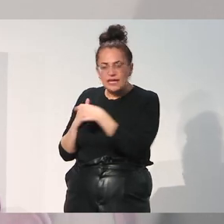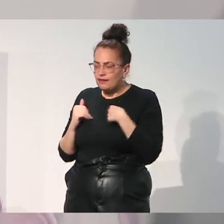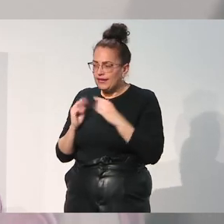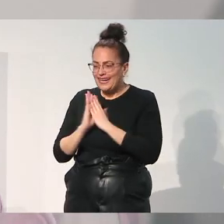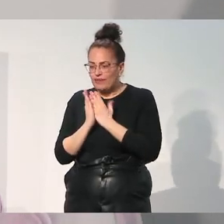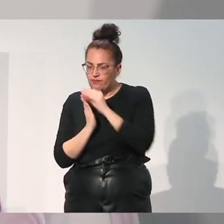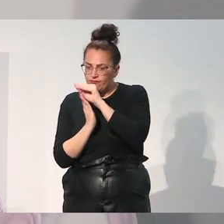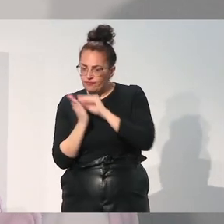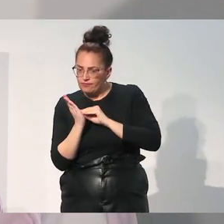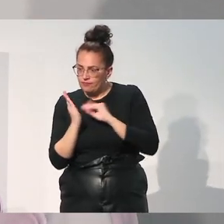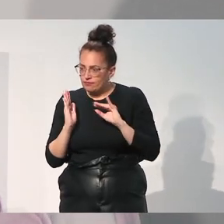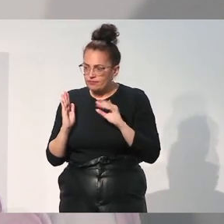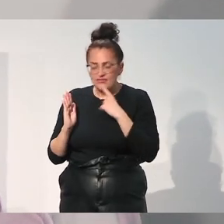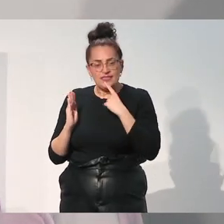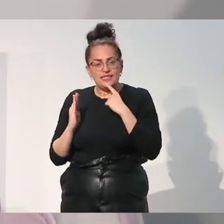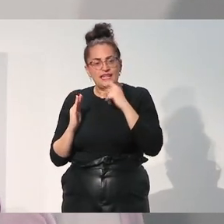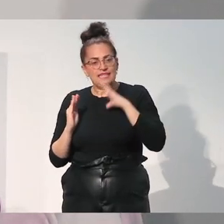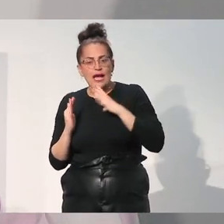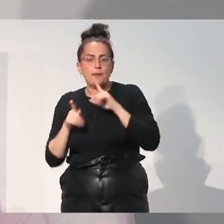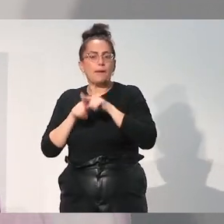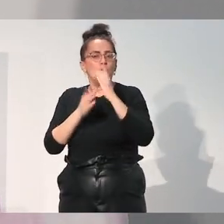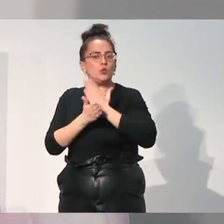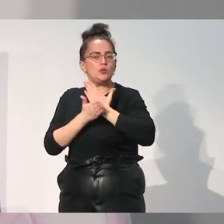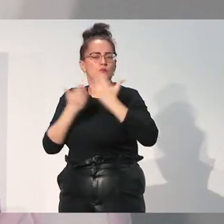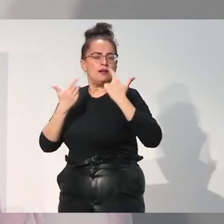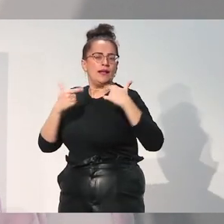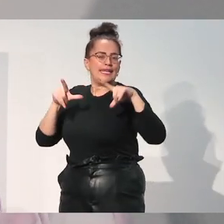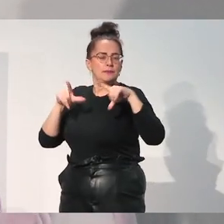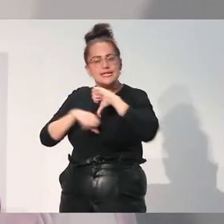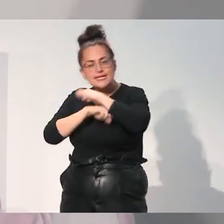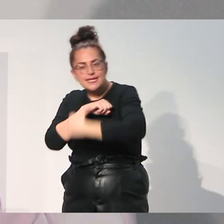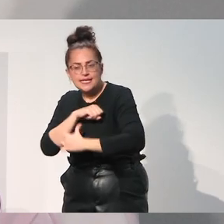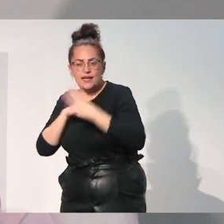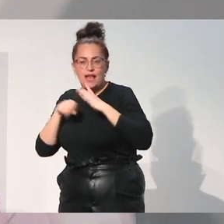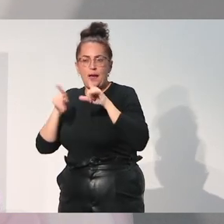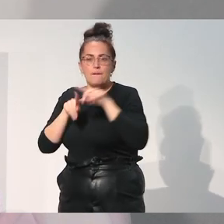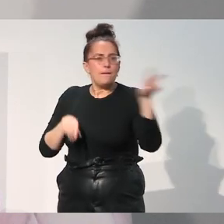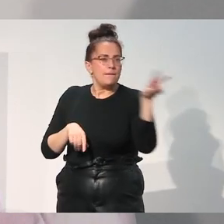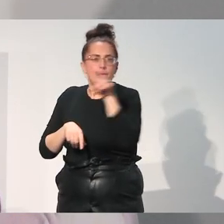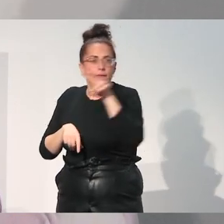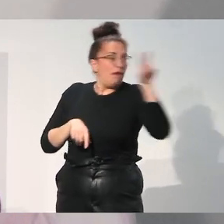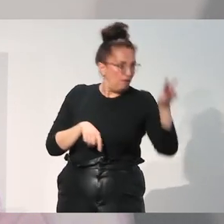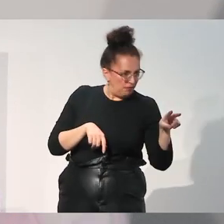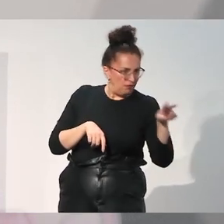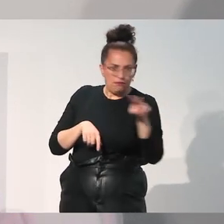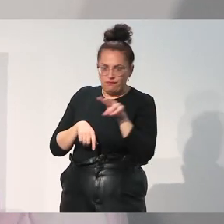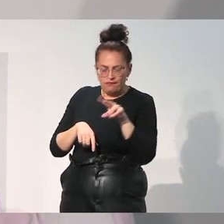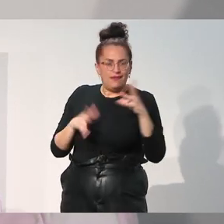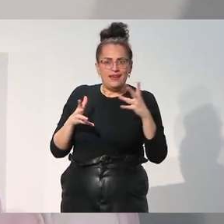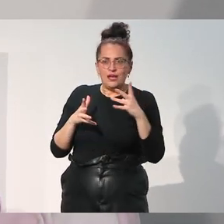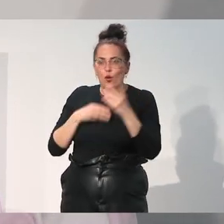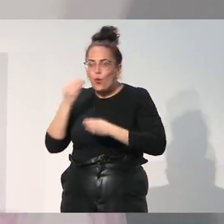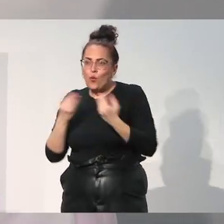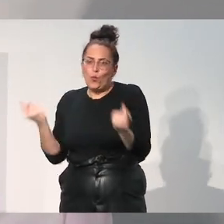livre avec des vers libres, des passages où il y a beaucoup de retours à la ligne, des passages où, au contraire, ça développe davantage